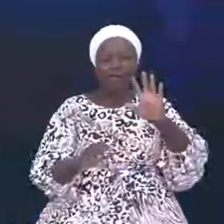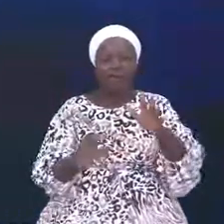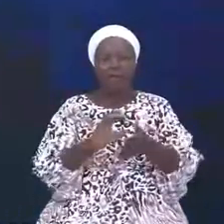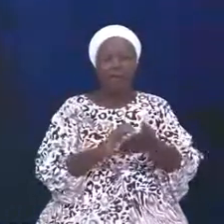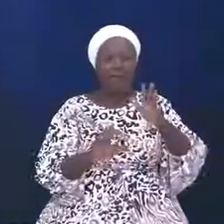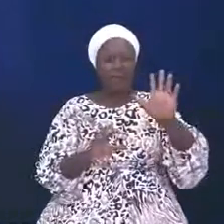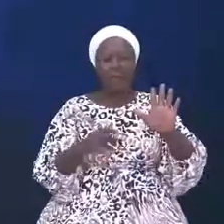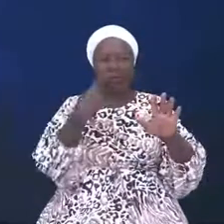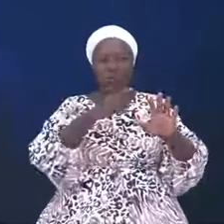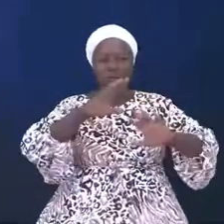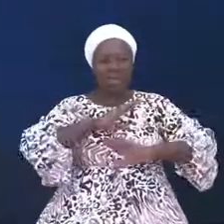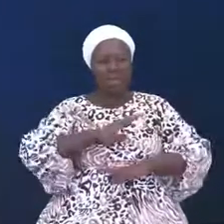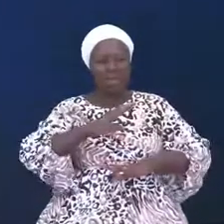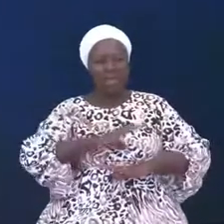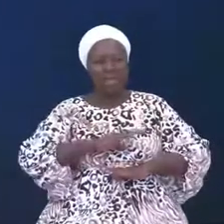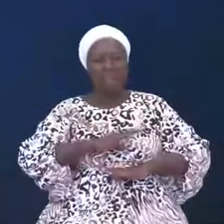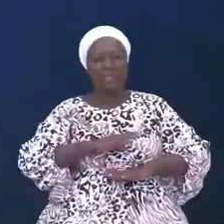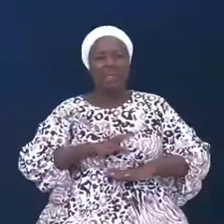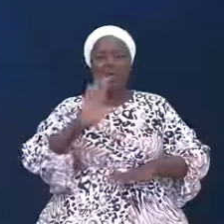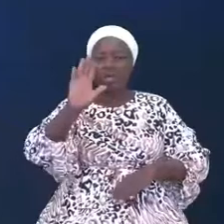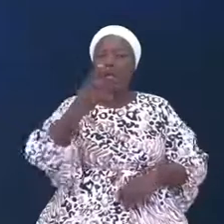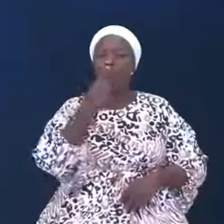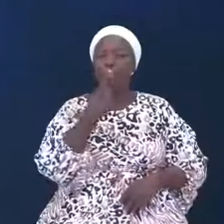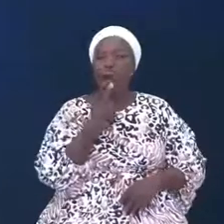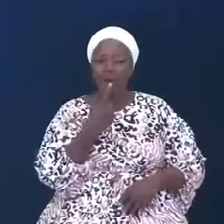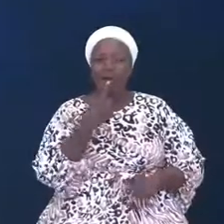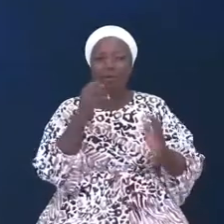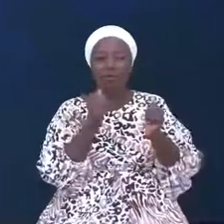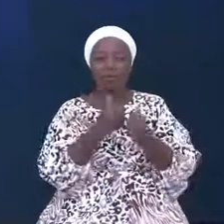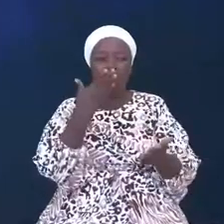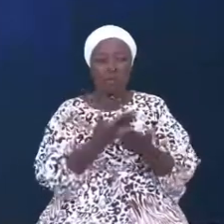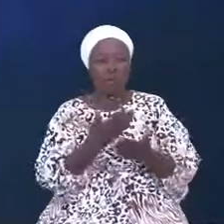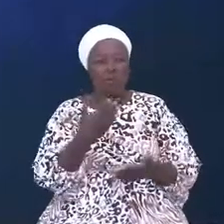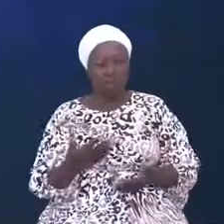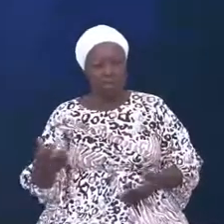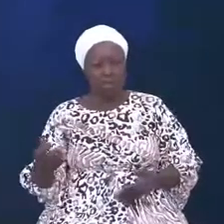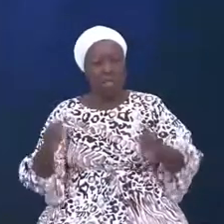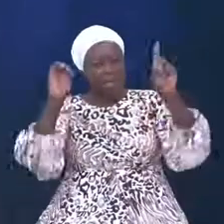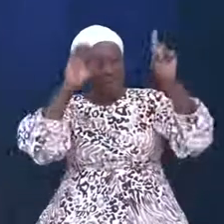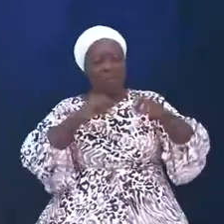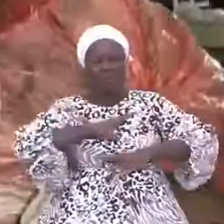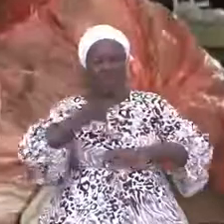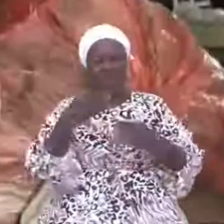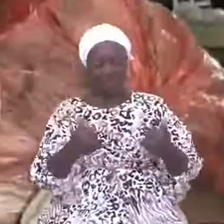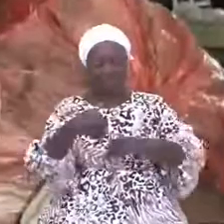multipliée. Et dans le verset 5, il nous dit, c'est lui qui rassasie de bien ta vieillesse.